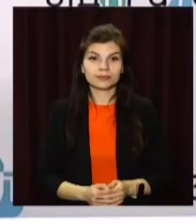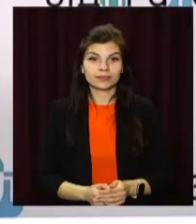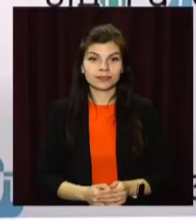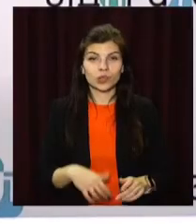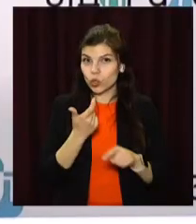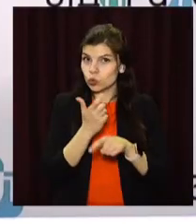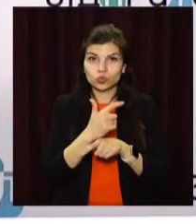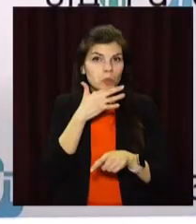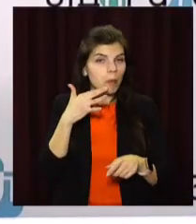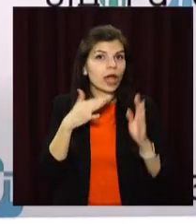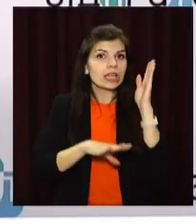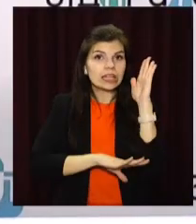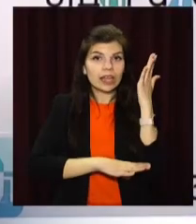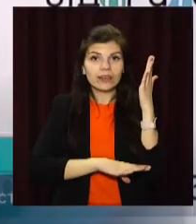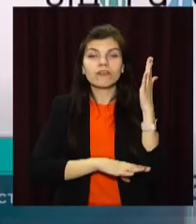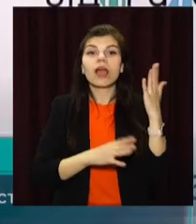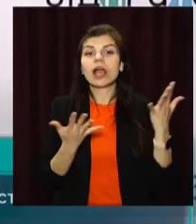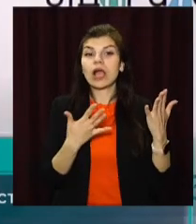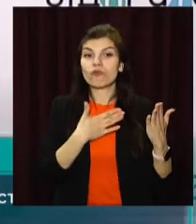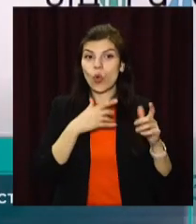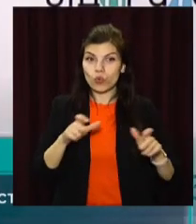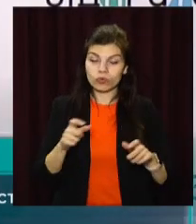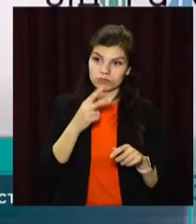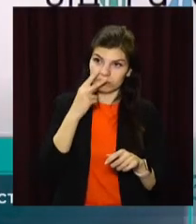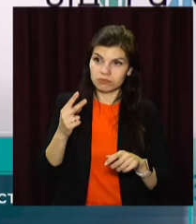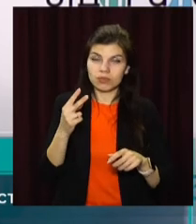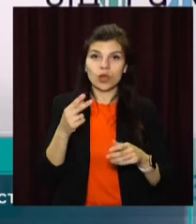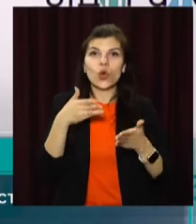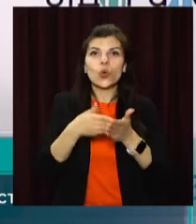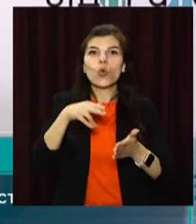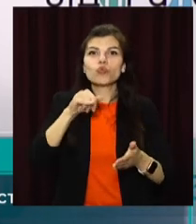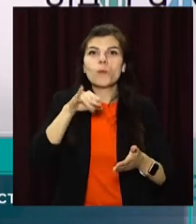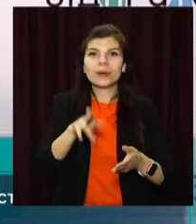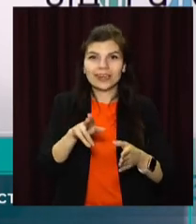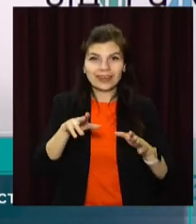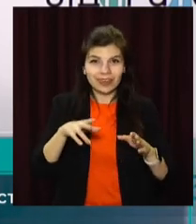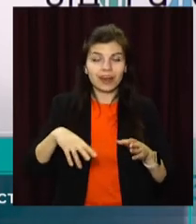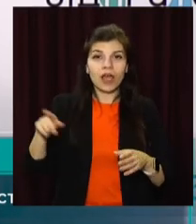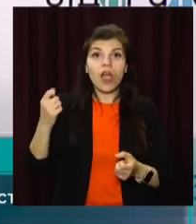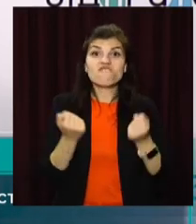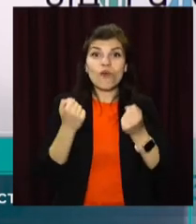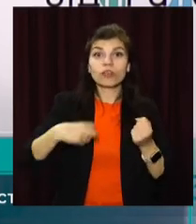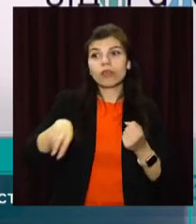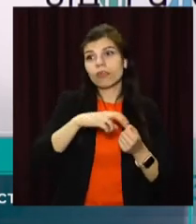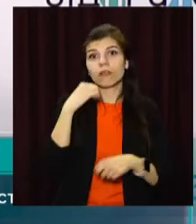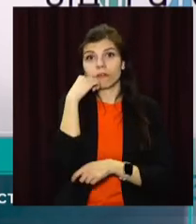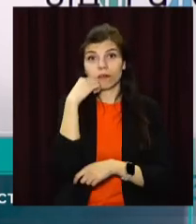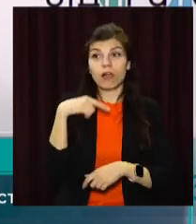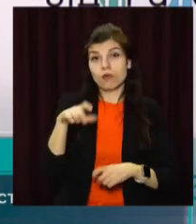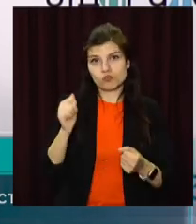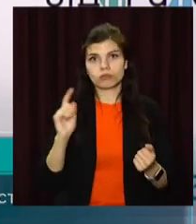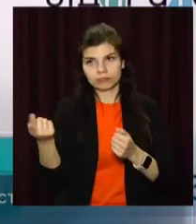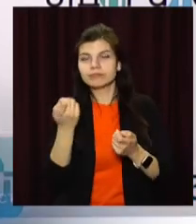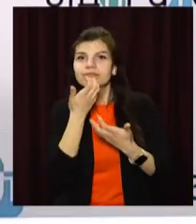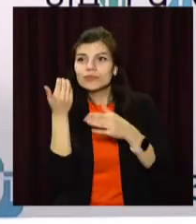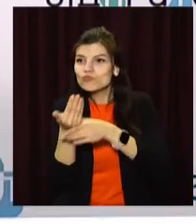Дуже багато дерев, які зараз наші люди бачать в тупіках, вони також посаджені саме водіями або керівним складом